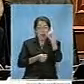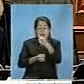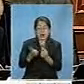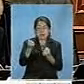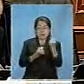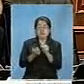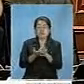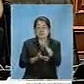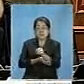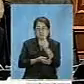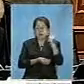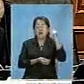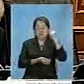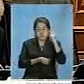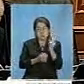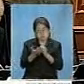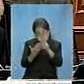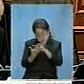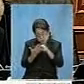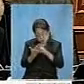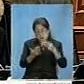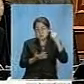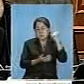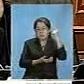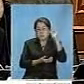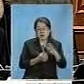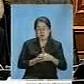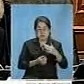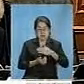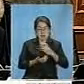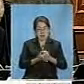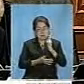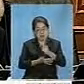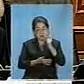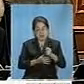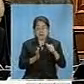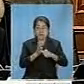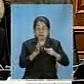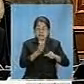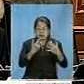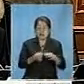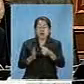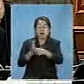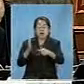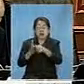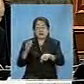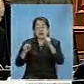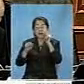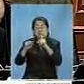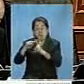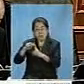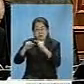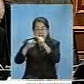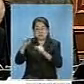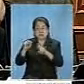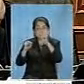ก็เข้าใจดีว่าท่านได้คืนภาษีสรรพสามิตแต่ภาษีมูลค่าเพิ่มท่านไม่ได้คืนเพราะฉะนั้นภาษีมูลค่าเพิ่มก็นำไปรวมกัน